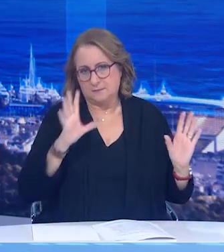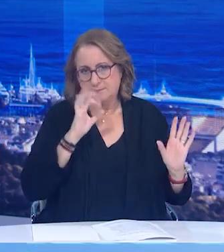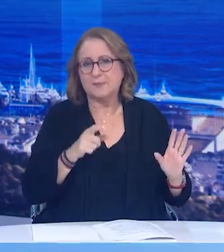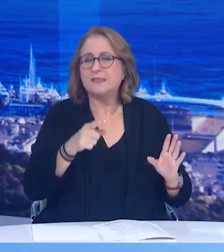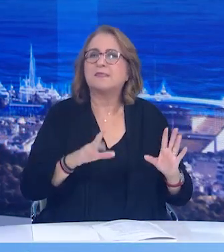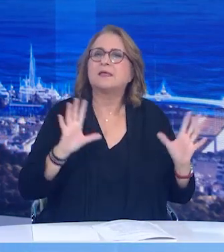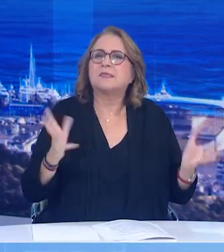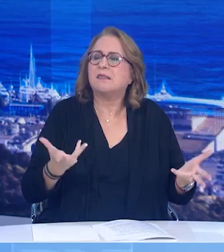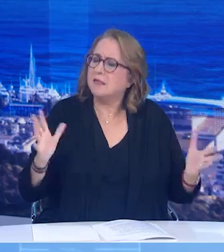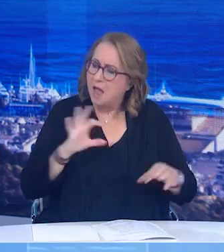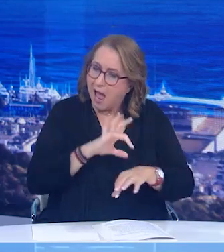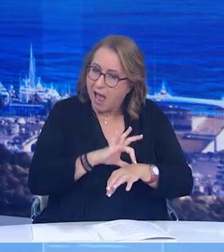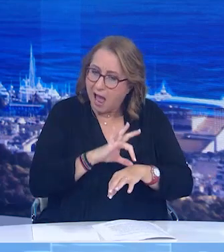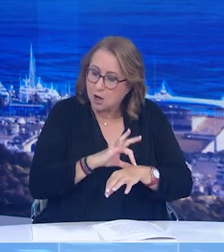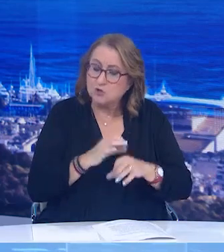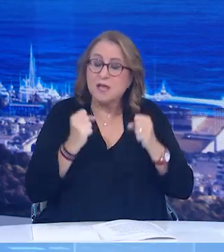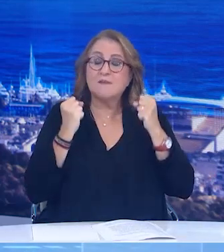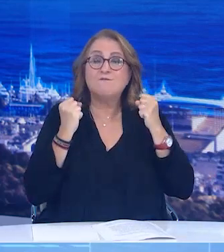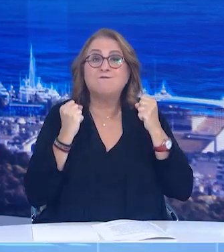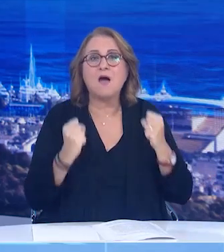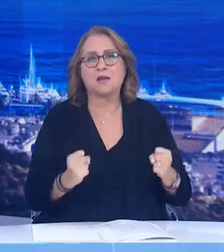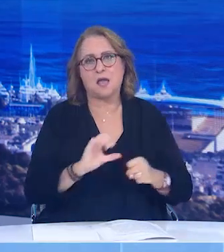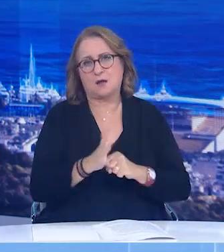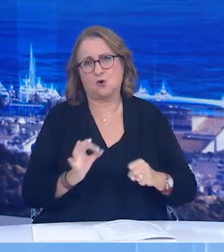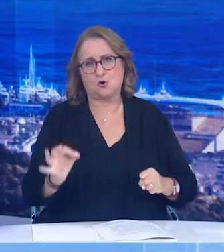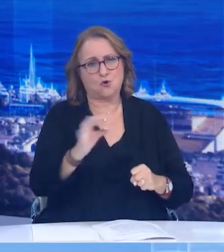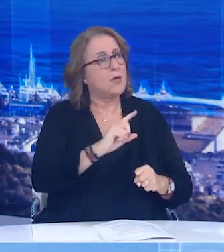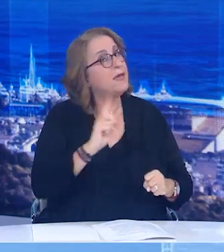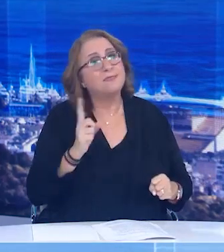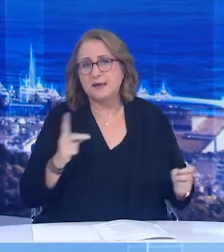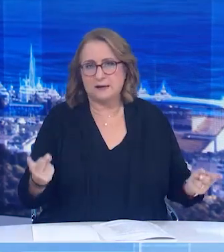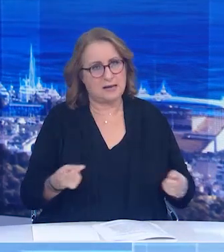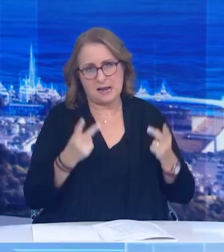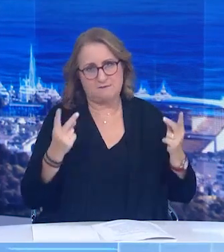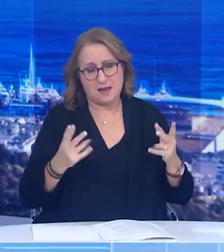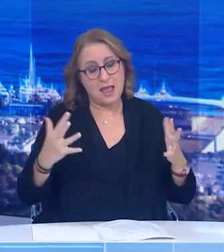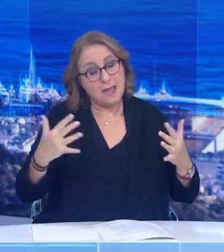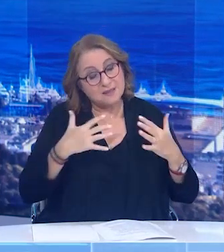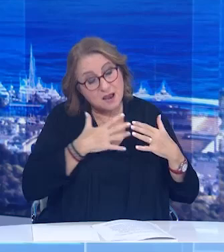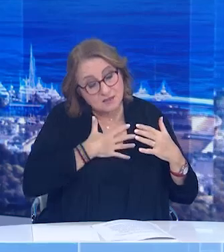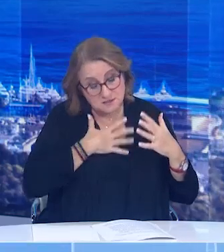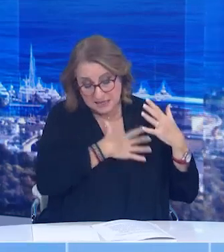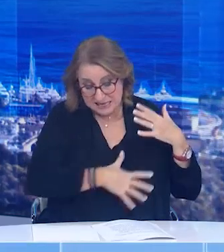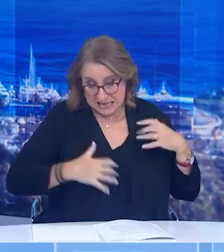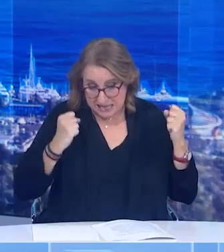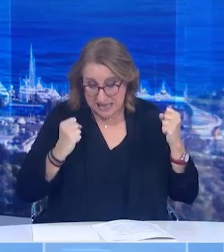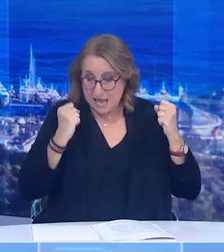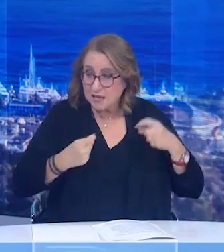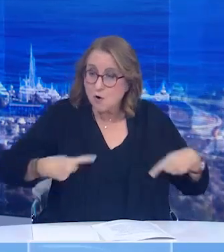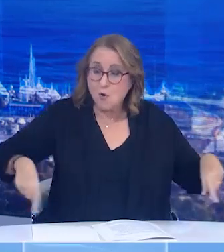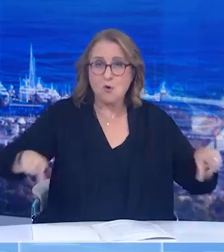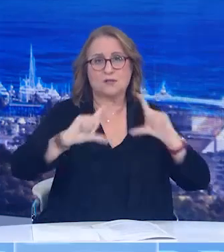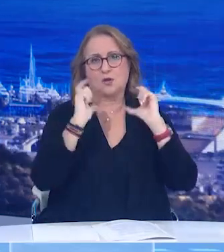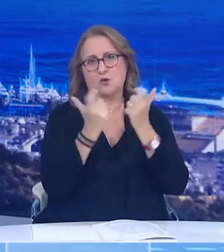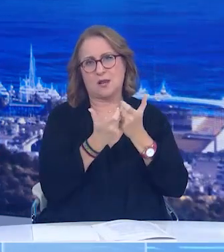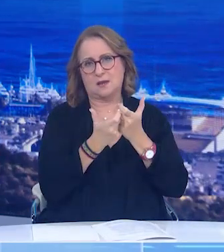αρρώστια, ακόμη και αν την ξεπεράσεις, είναι βαριά και επηρεάζει τους πάντες, τον ίδιο τον ασθενή και όλους τους άλλους γύρω του. Αυτό νομίζω πρέπει να θυμόμαστε. Και